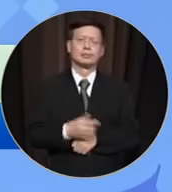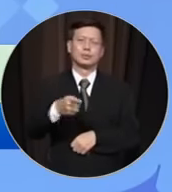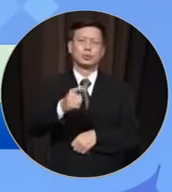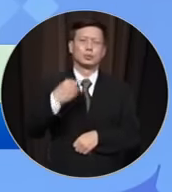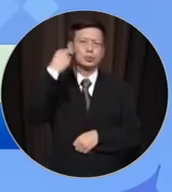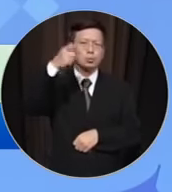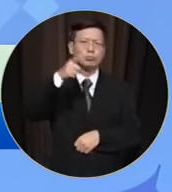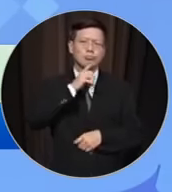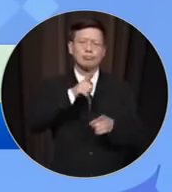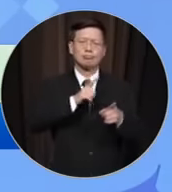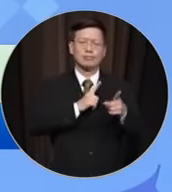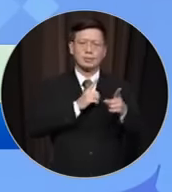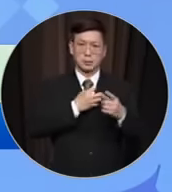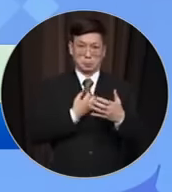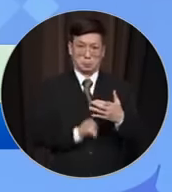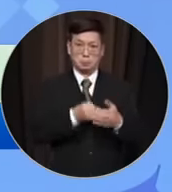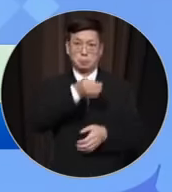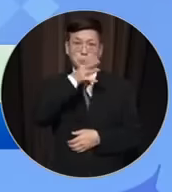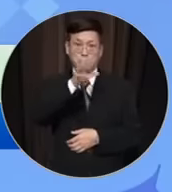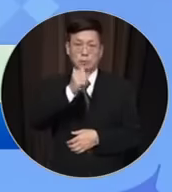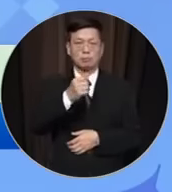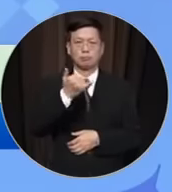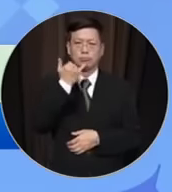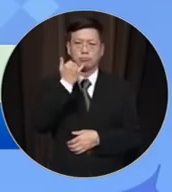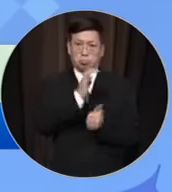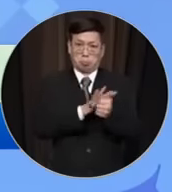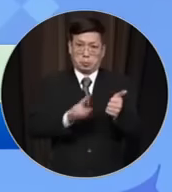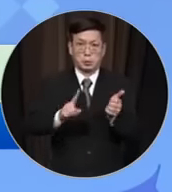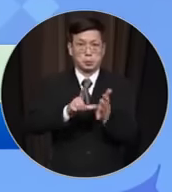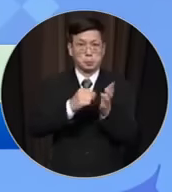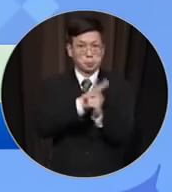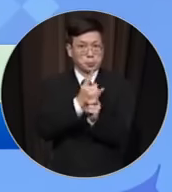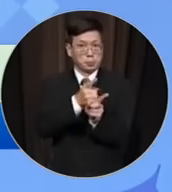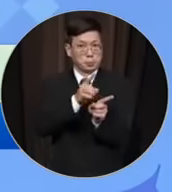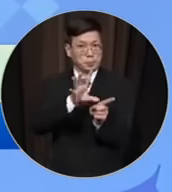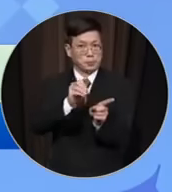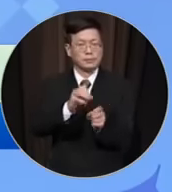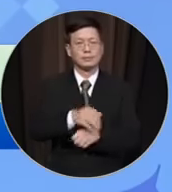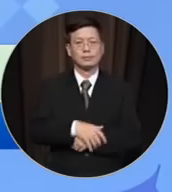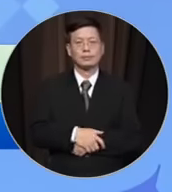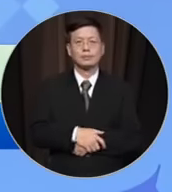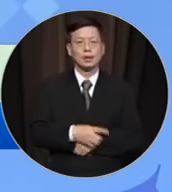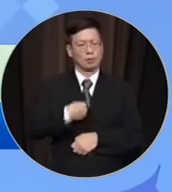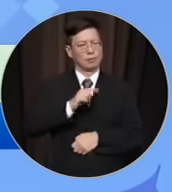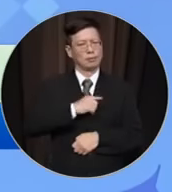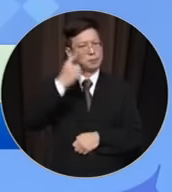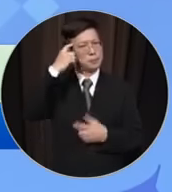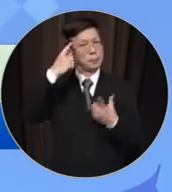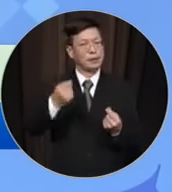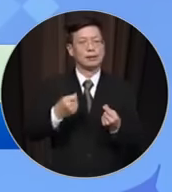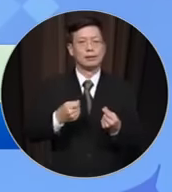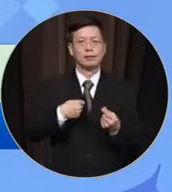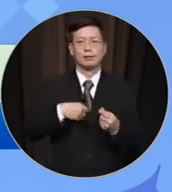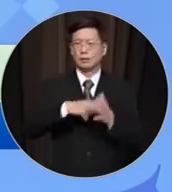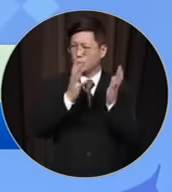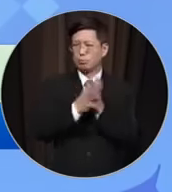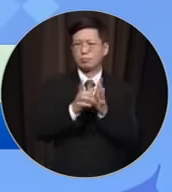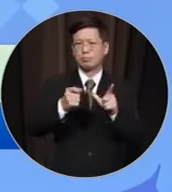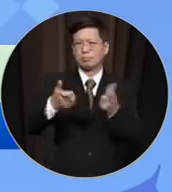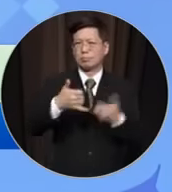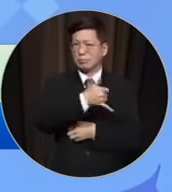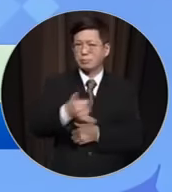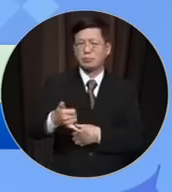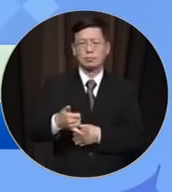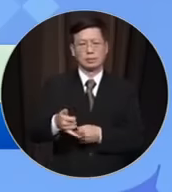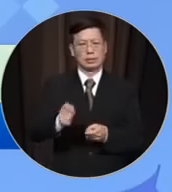心和领导力是工程能够如期完成的最重要的关键。当然我也同意所有的公职人员不